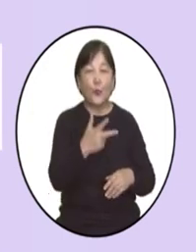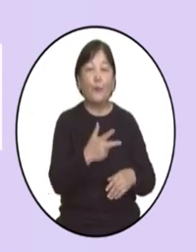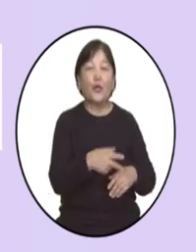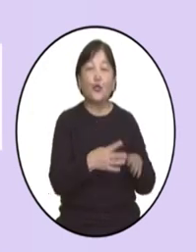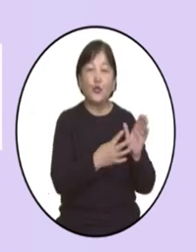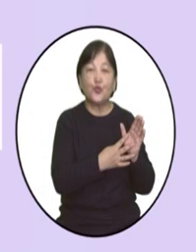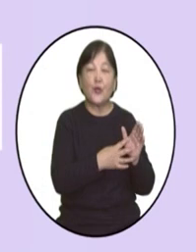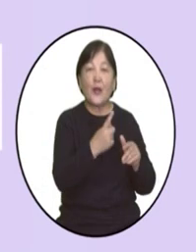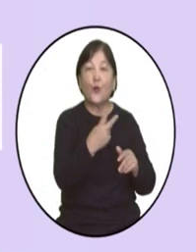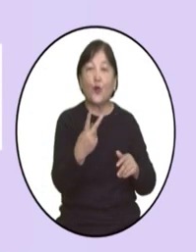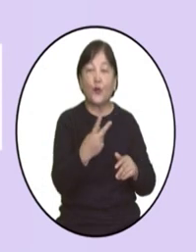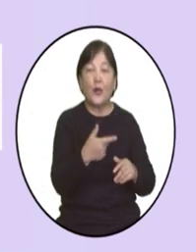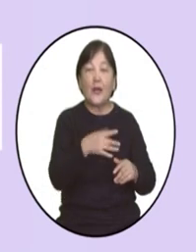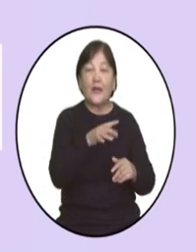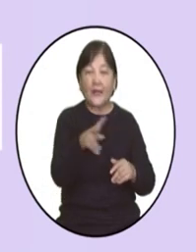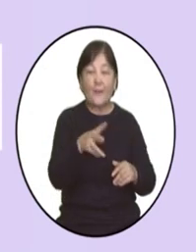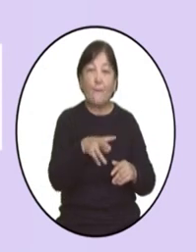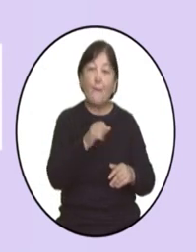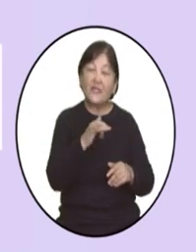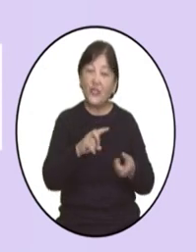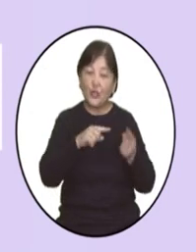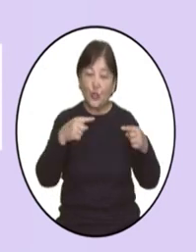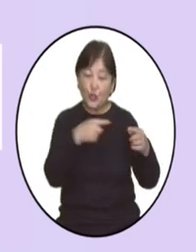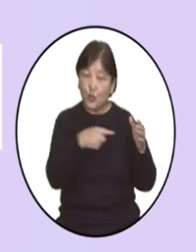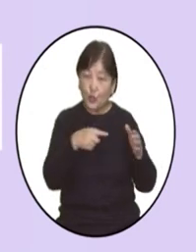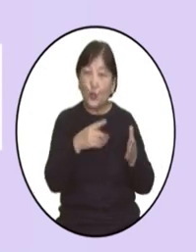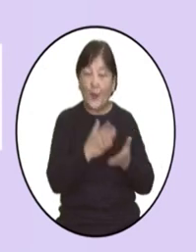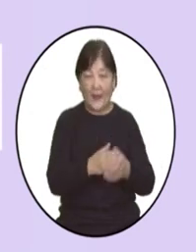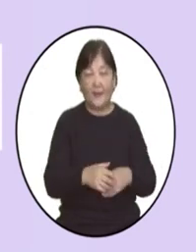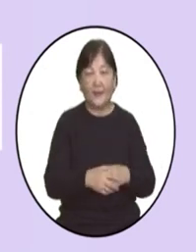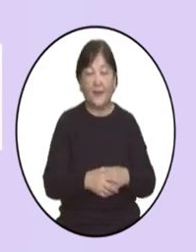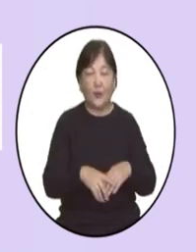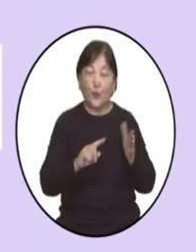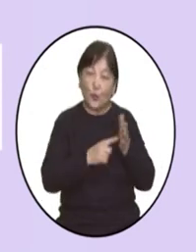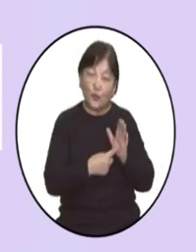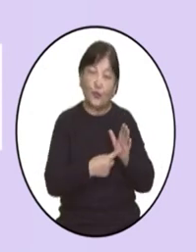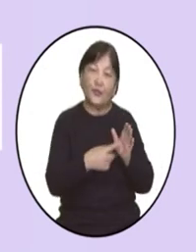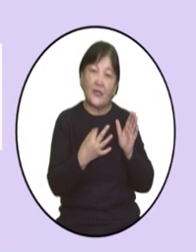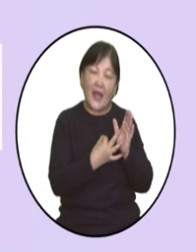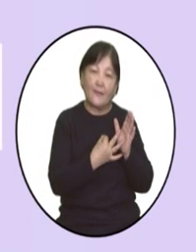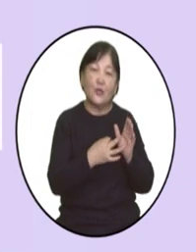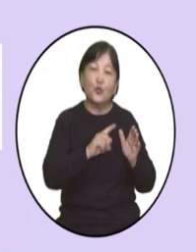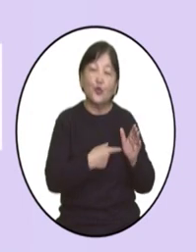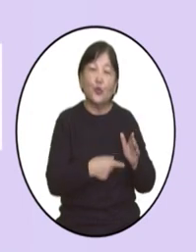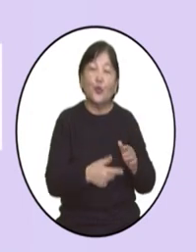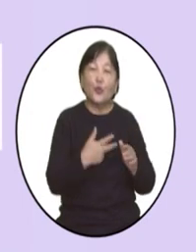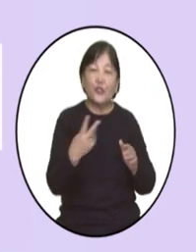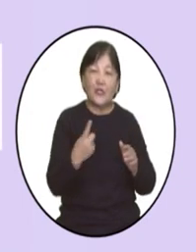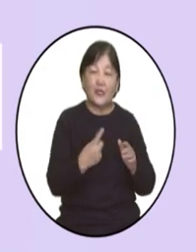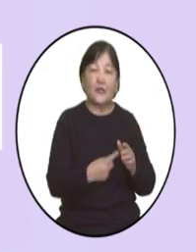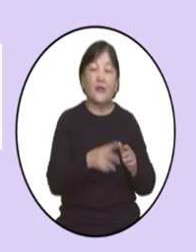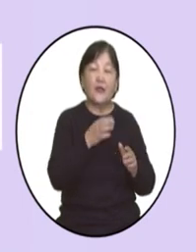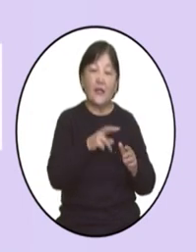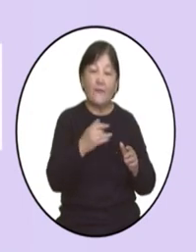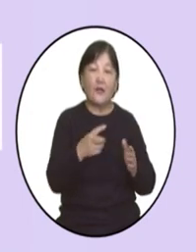0,10,000-3,912 грамм масын зөрөө гарчрах нэ. 2 колбны үрчхэн 831 нь жоулыг үрчхэн кельвин хасахныг үрчхэн